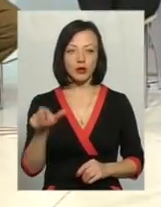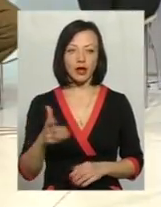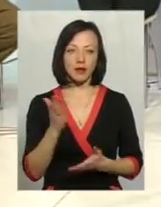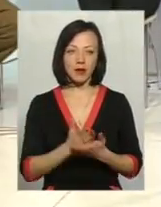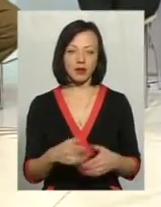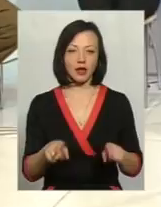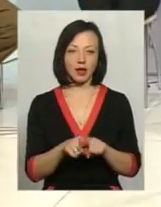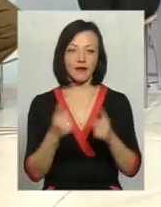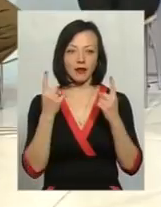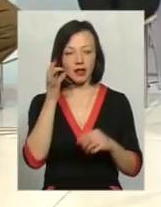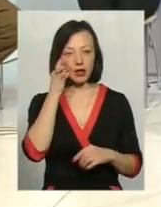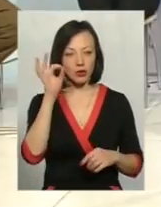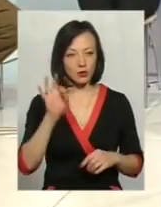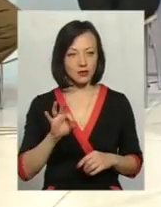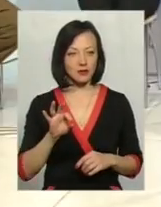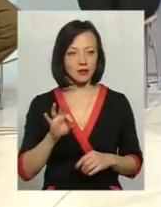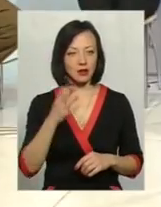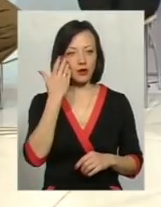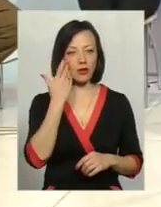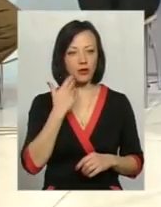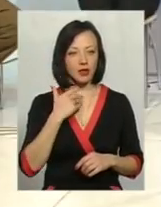мають такий великий досвід, коли